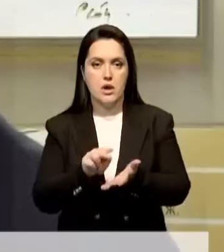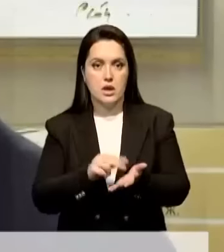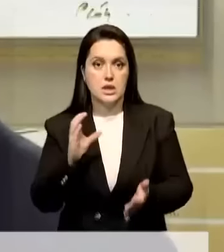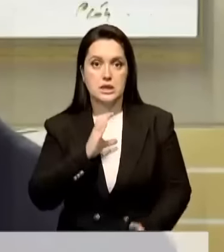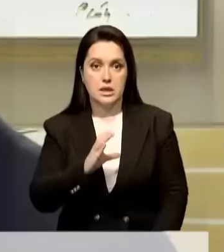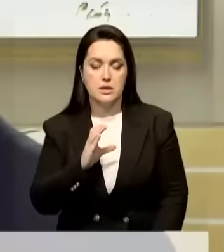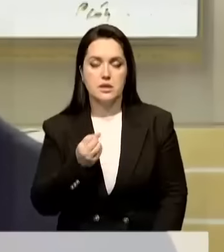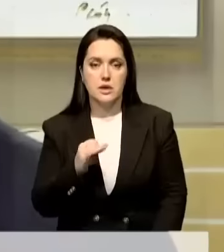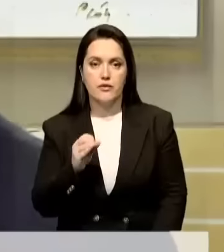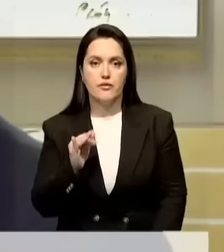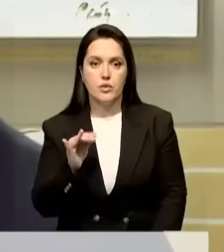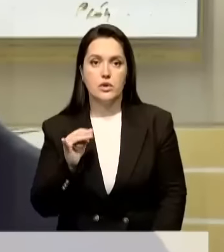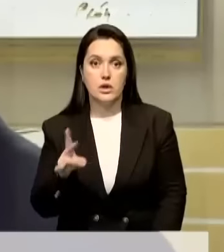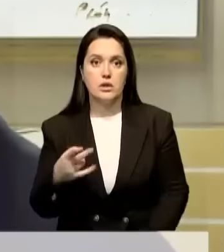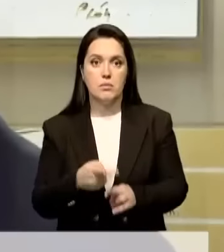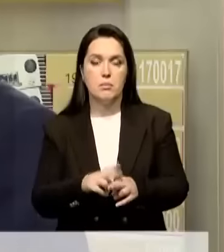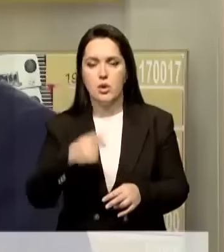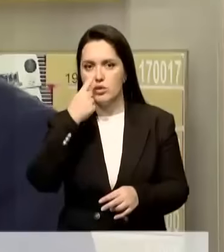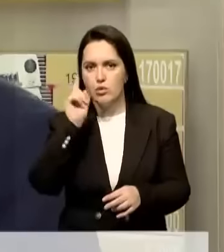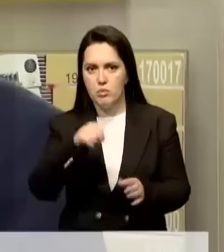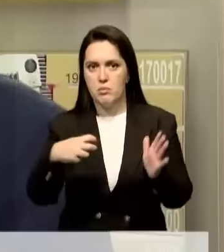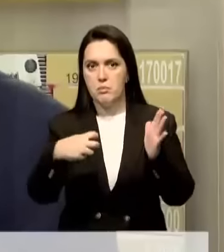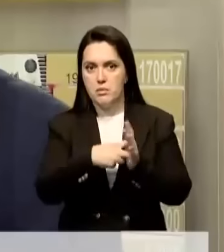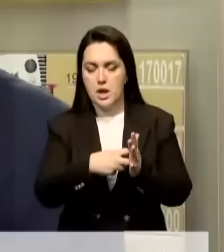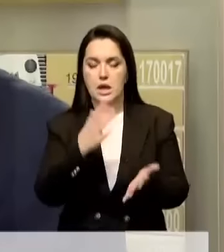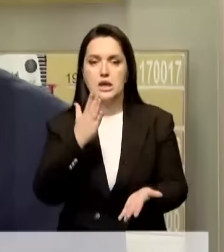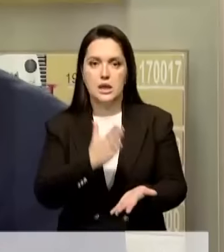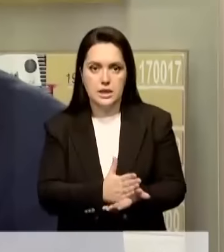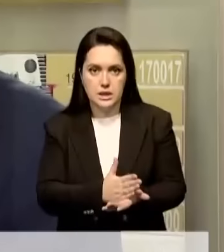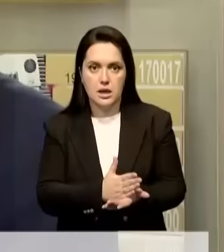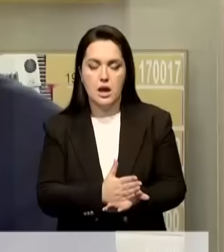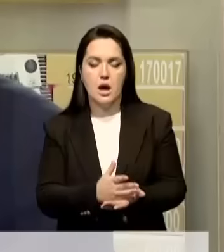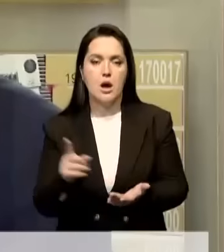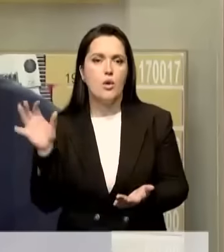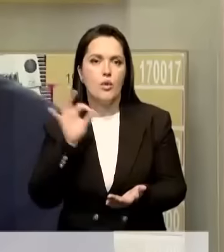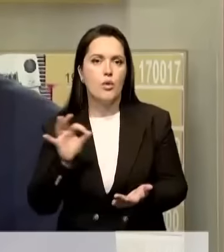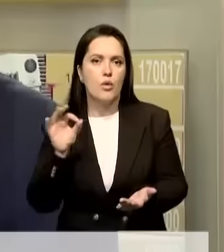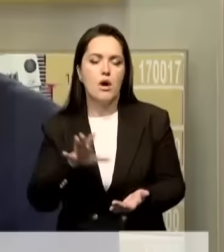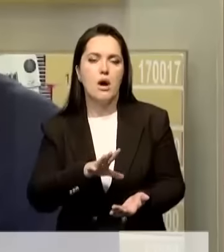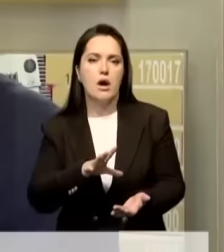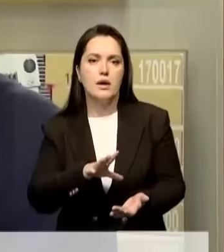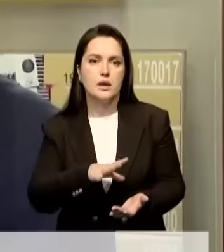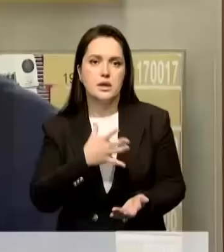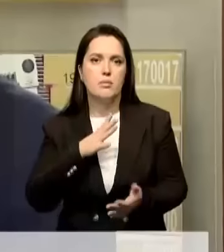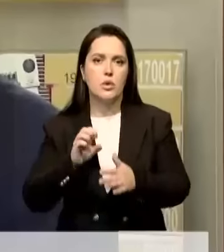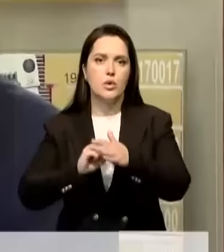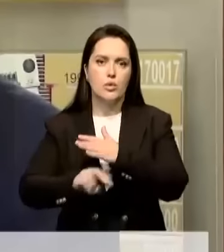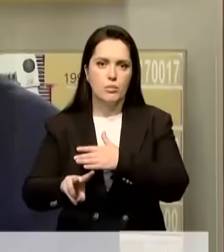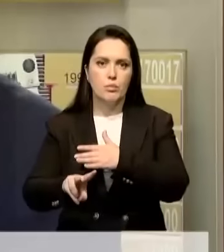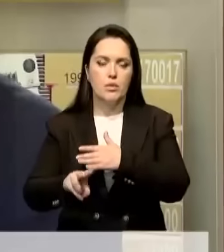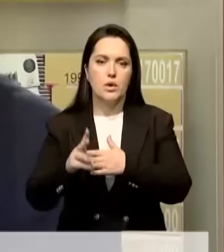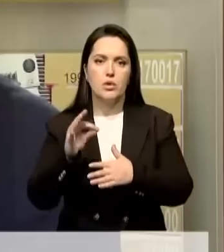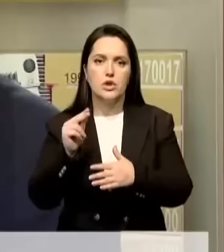они конкретно стоят под номерами. Это кюй о том, что когда он находился, бежал с